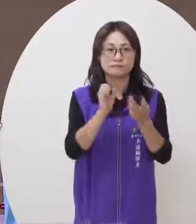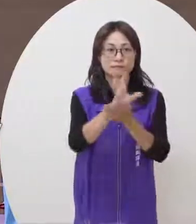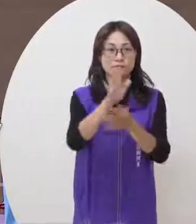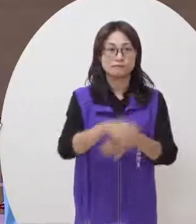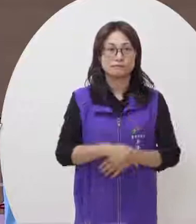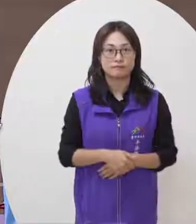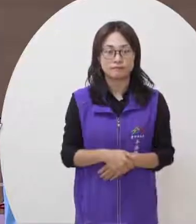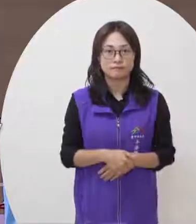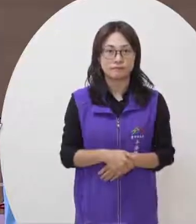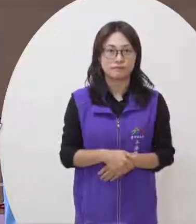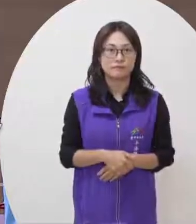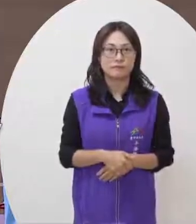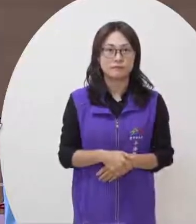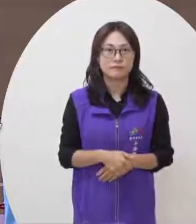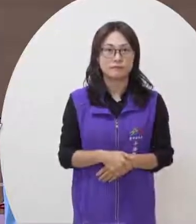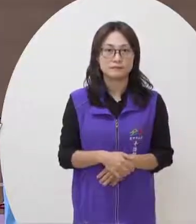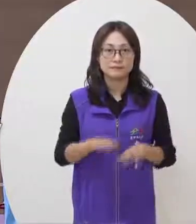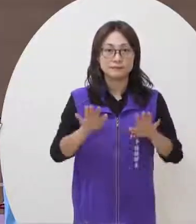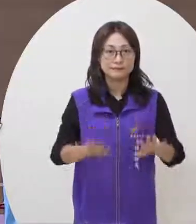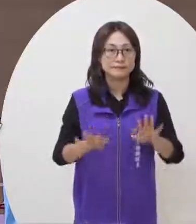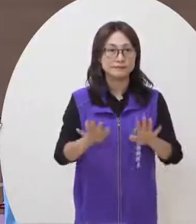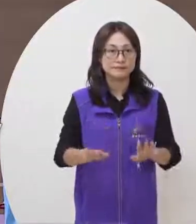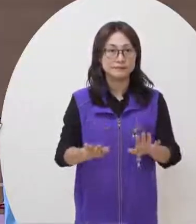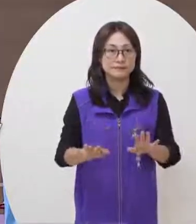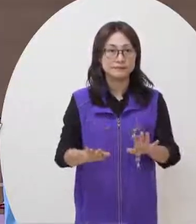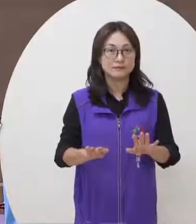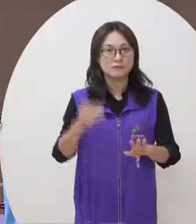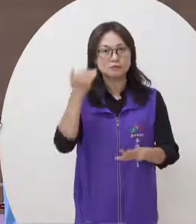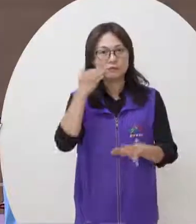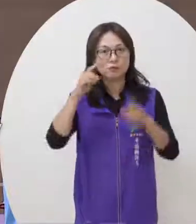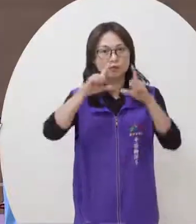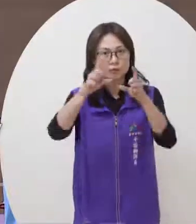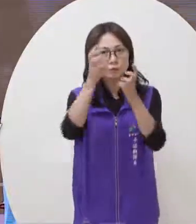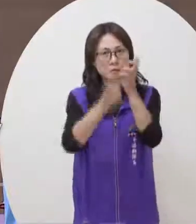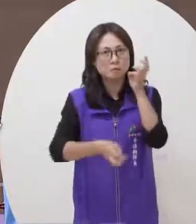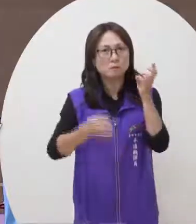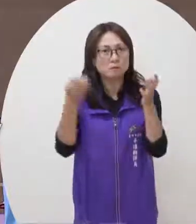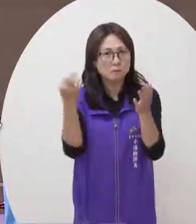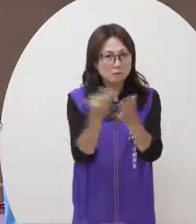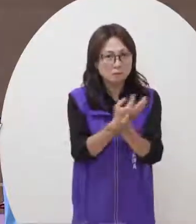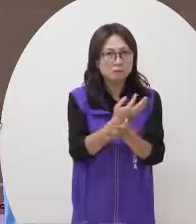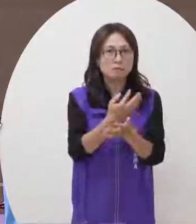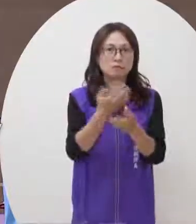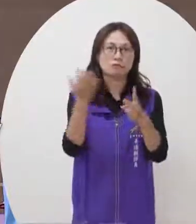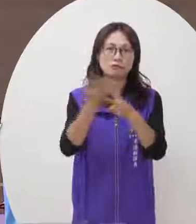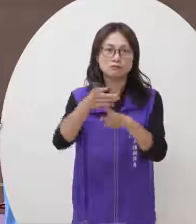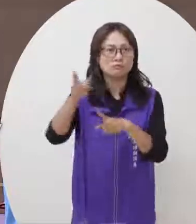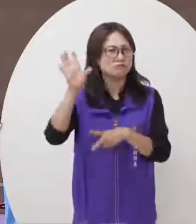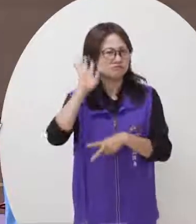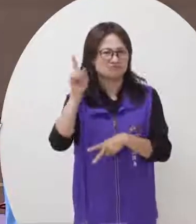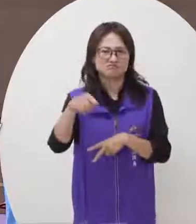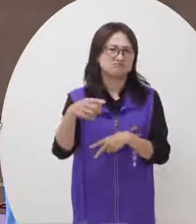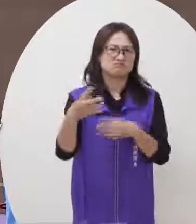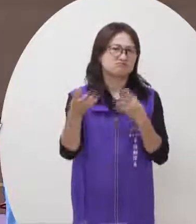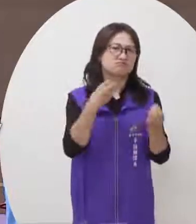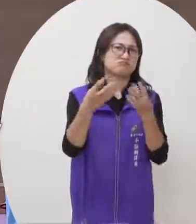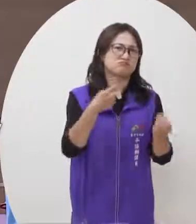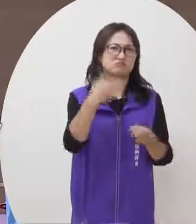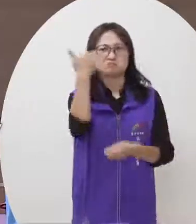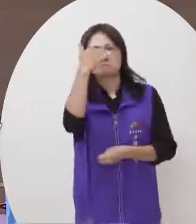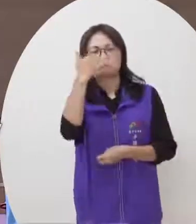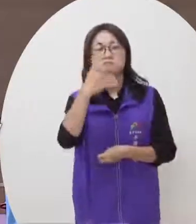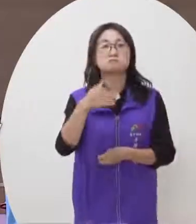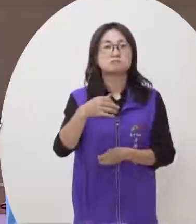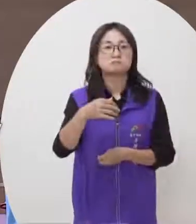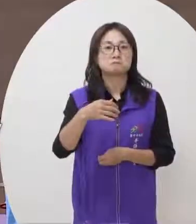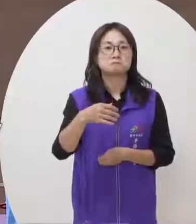是今天有的就是未经答复，各位里长听的觉得说，哎，还不够清楚，不够满意或干嘛的话，没有问题